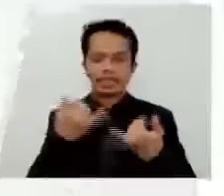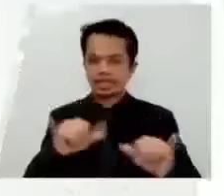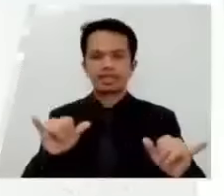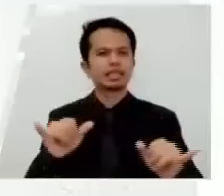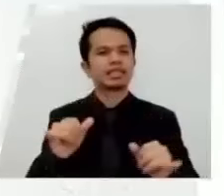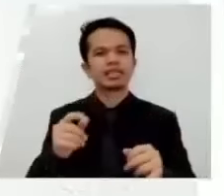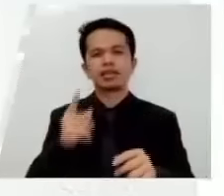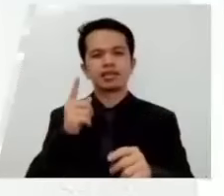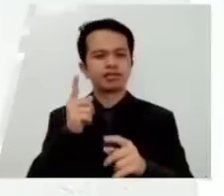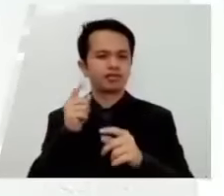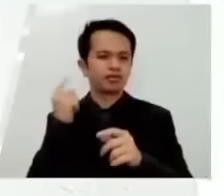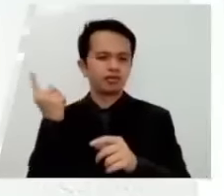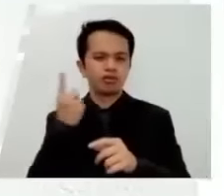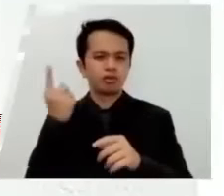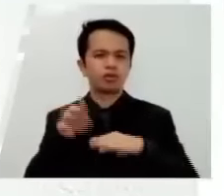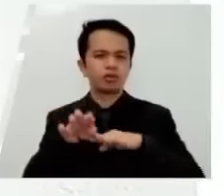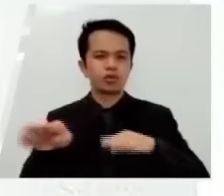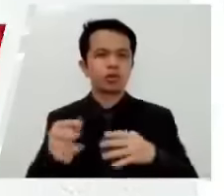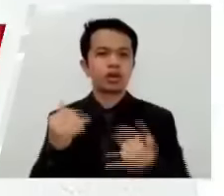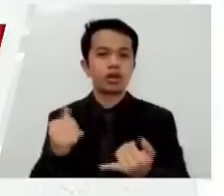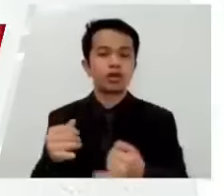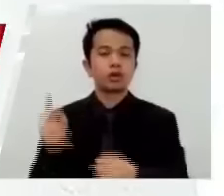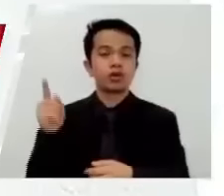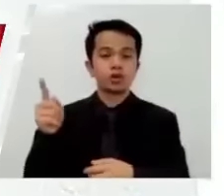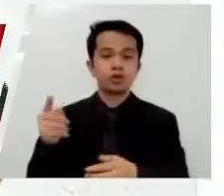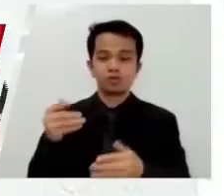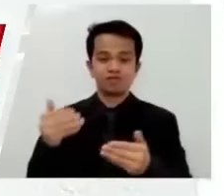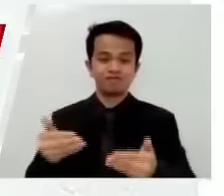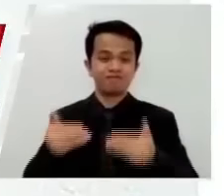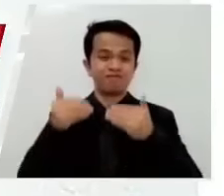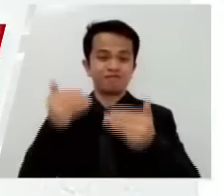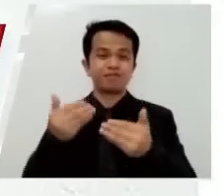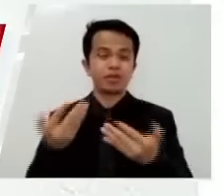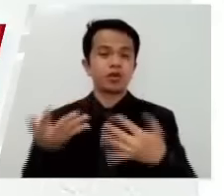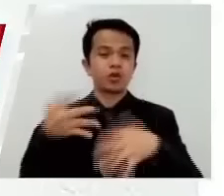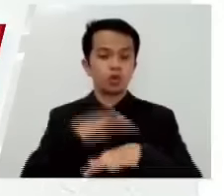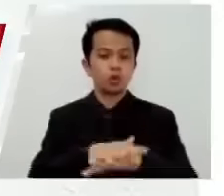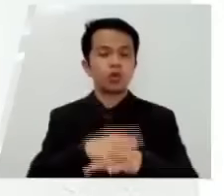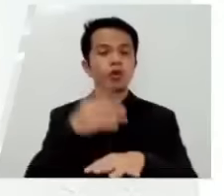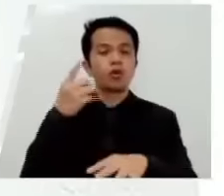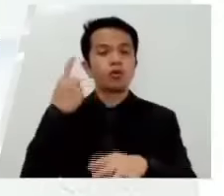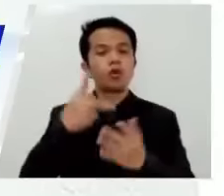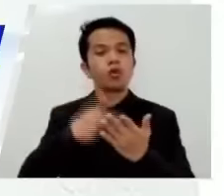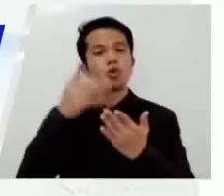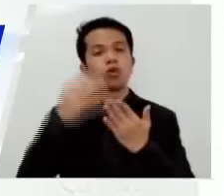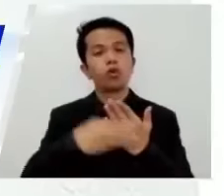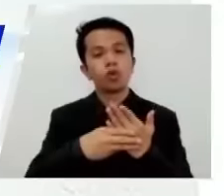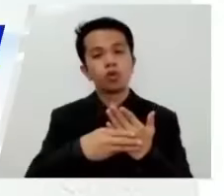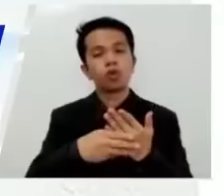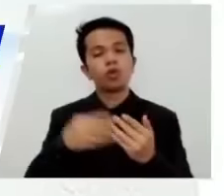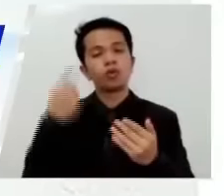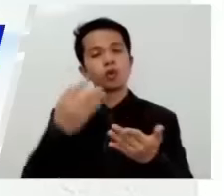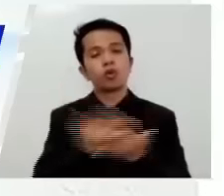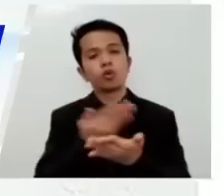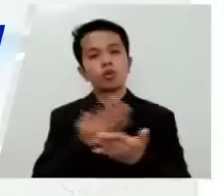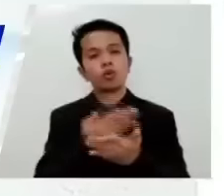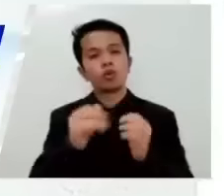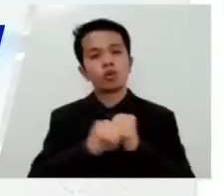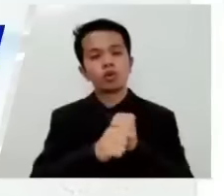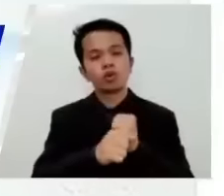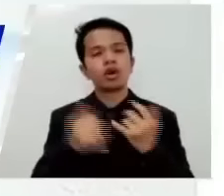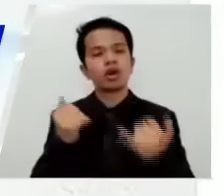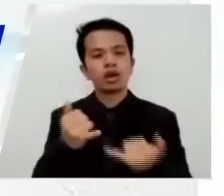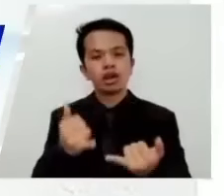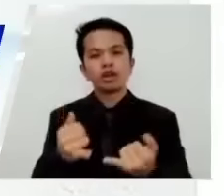Ngayong hindi na ipepreno ng gobyerno ang consolidation na bahagi ng POV modernization program, manghuhuli na ng mga kolorum ng mga